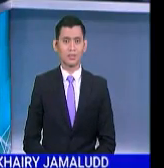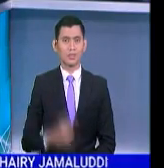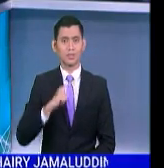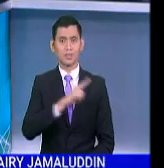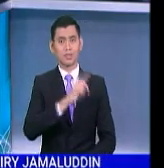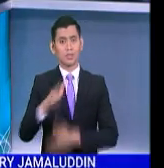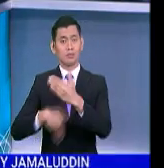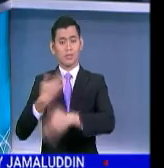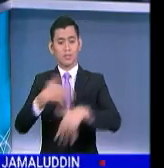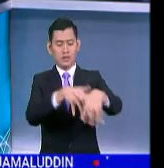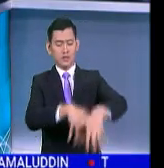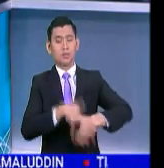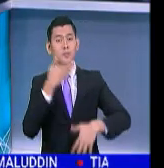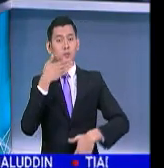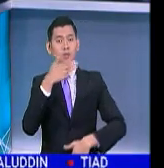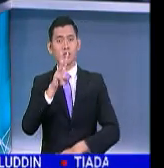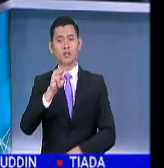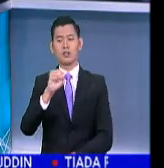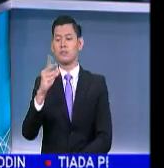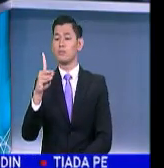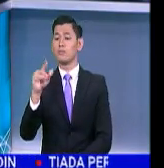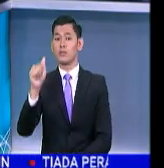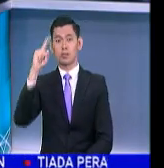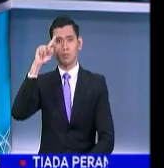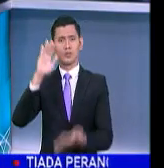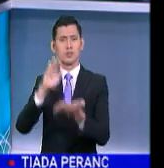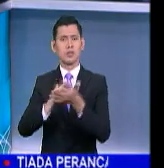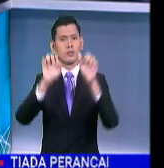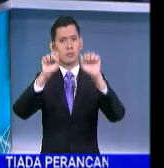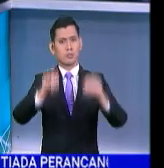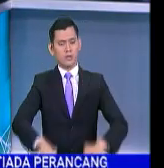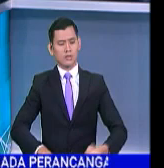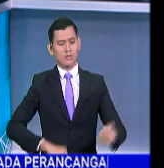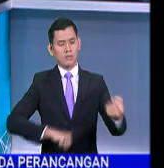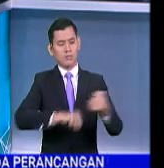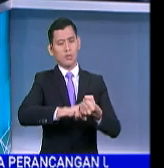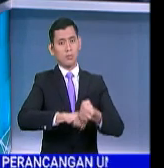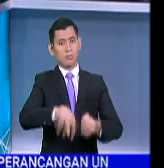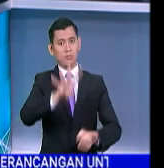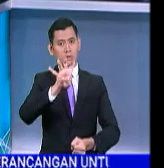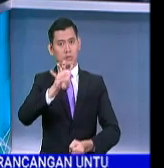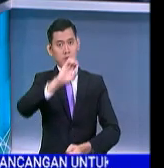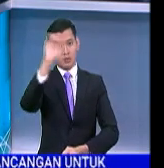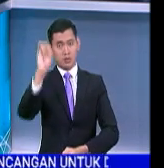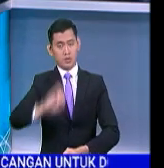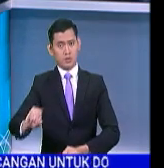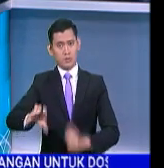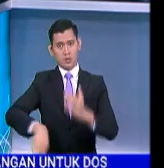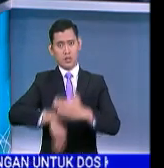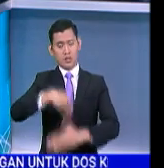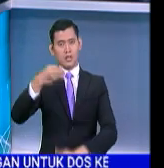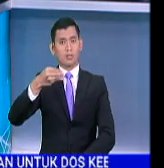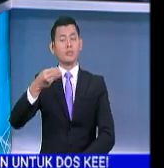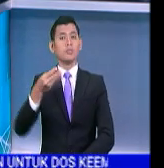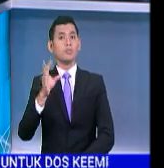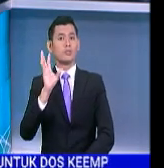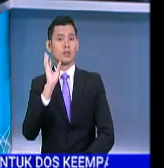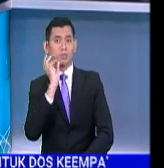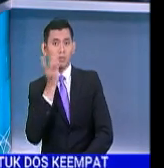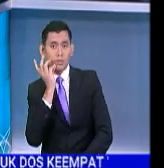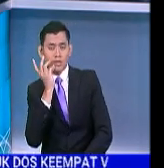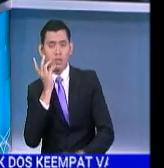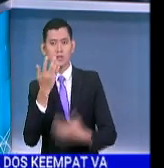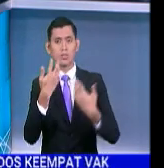Lembaga Kemajuan Pertanian Muda MADA yakin mampu menyumbang sehingga 40% pengeluaran padi negara selepas hasil padi